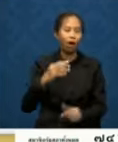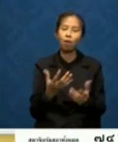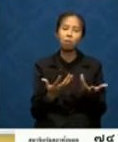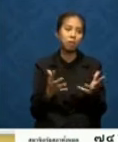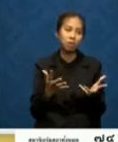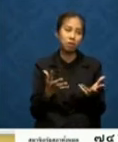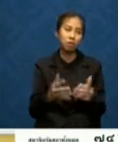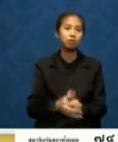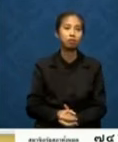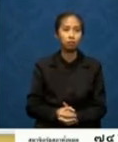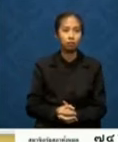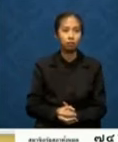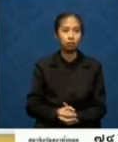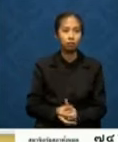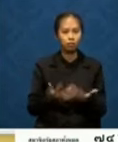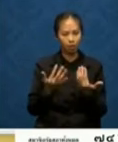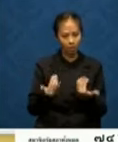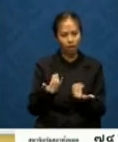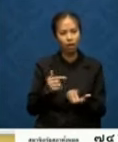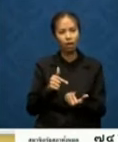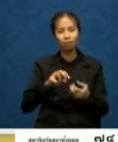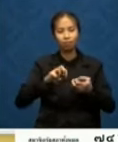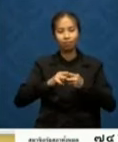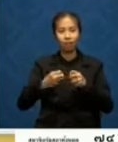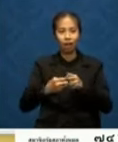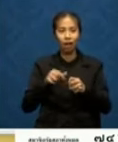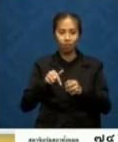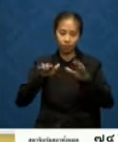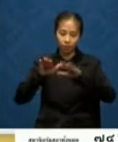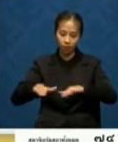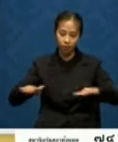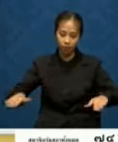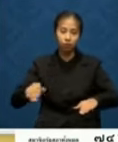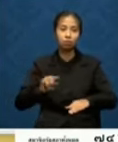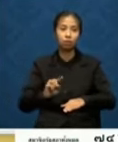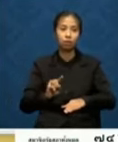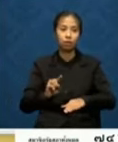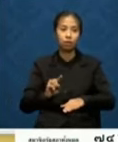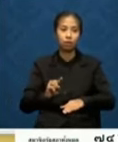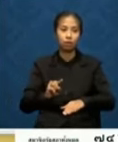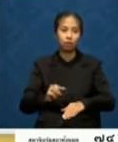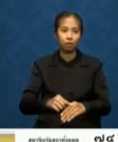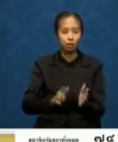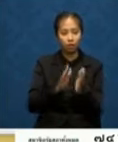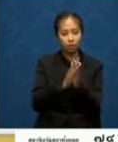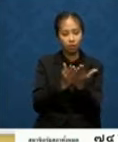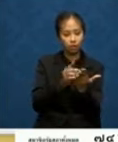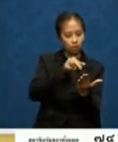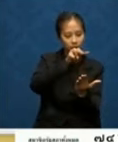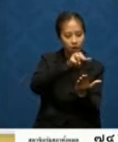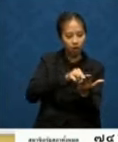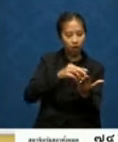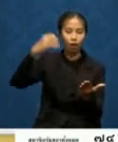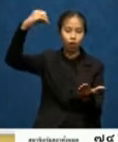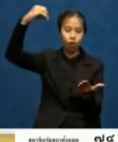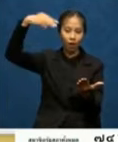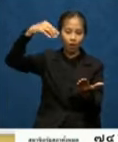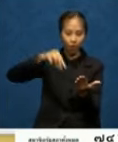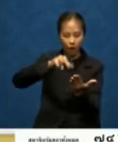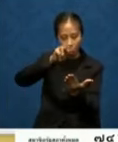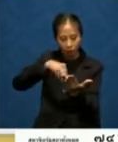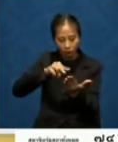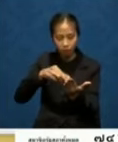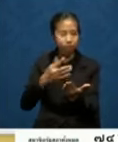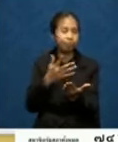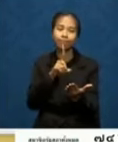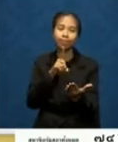เพราะฉะนั้นนะครับสิ่งที่ต้องเผชิญในวันนี้เด็กๆไม่เคยได้อ่านหนังสือกับไฟนีออนเลยครับเพราะ